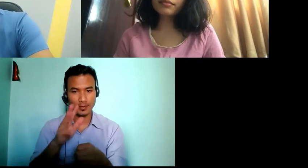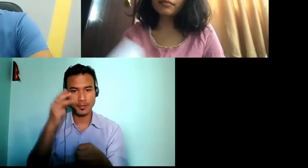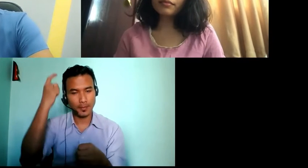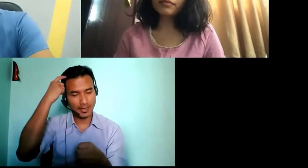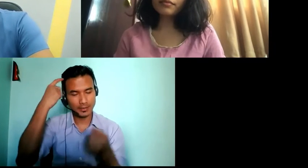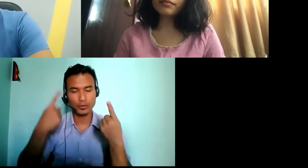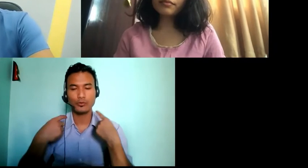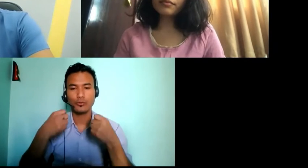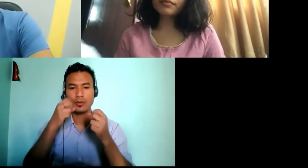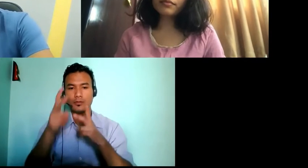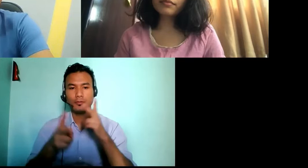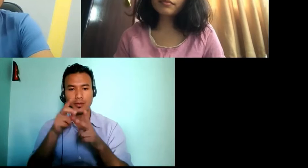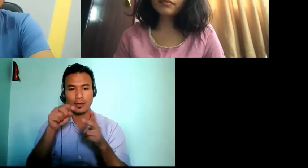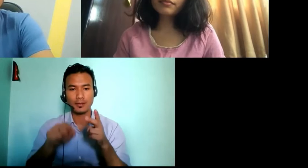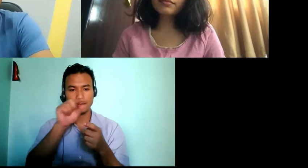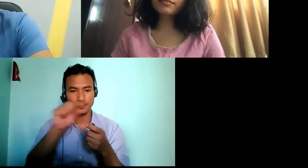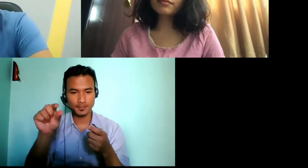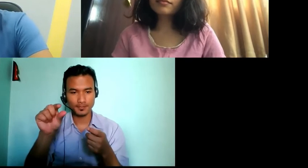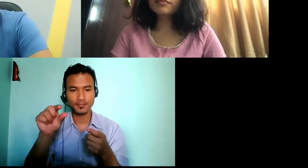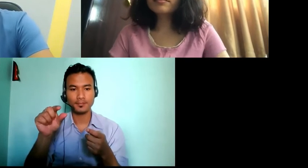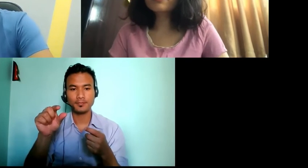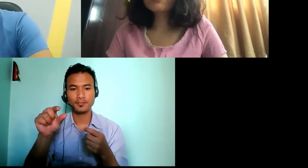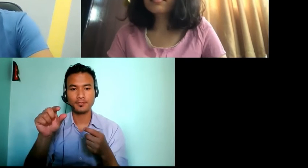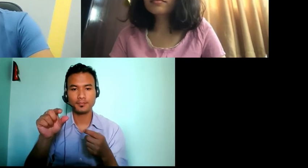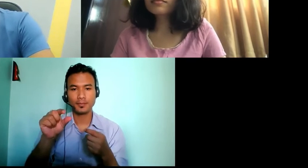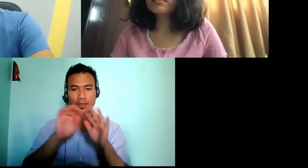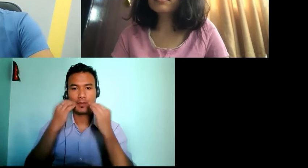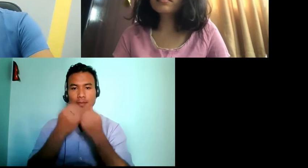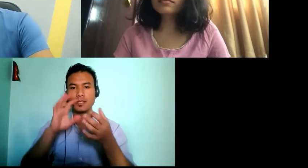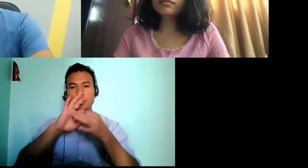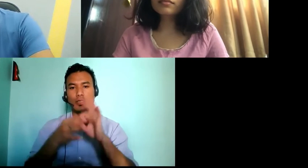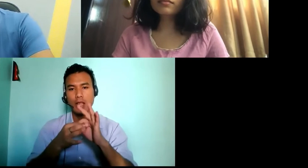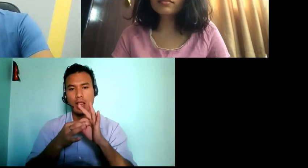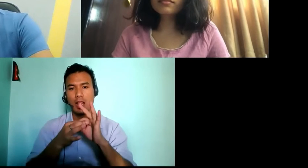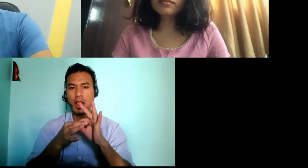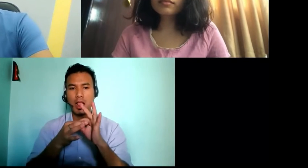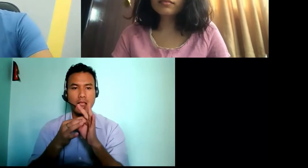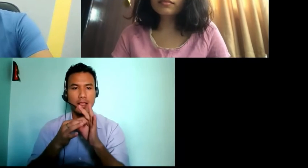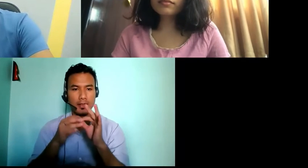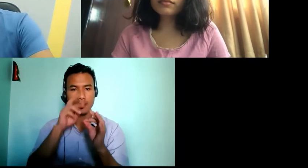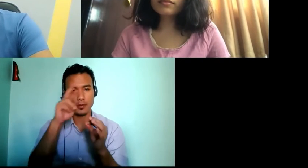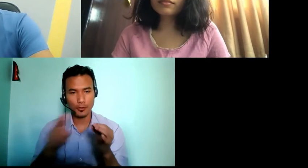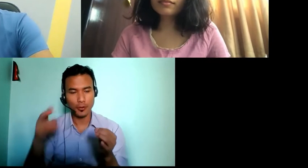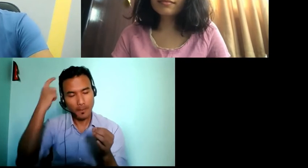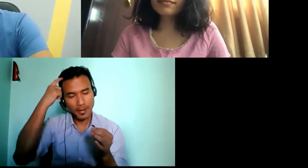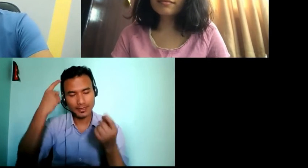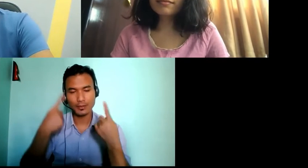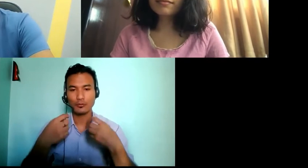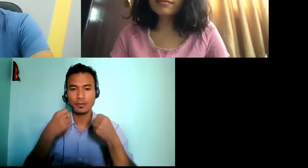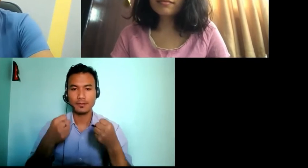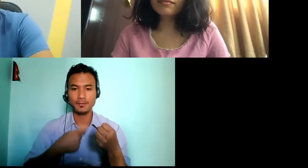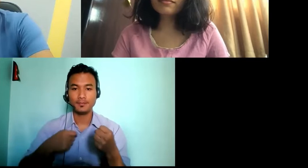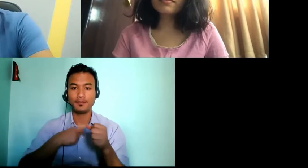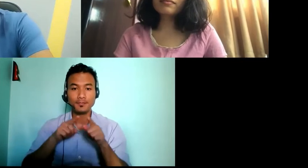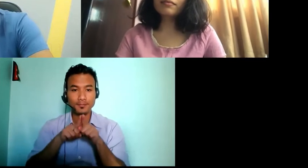कुरा, र आजको विषयवस्तु रहनेछ सामाजिक सञ्जाल, सोसियल मिडिया र मानसिक स्वास्थ्य। र हाम्रो साथमा